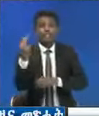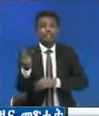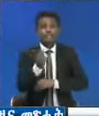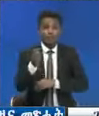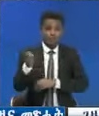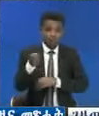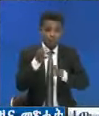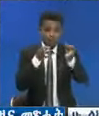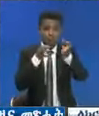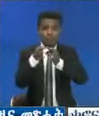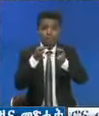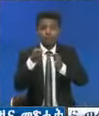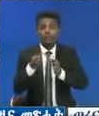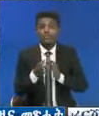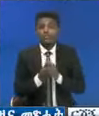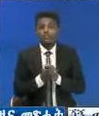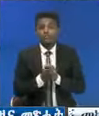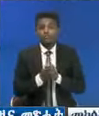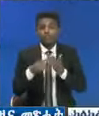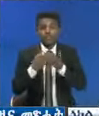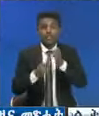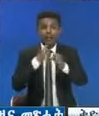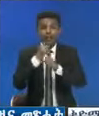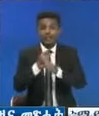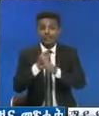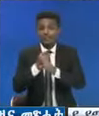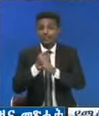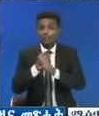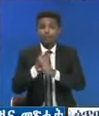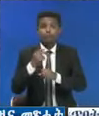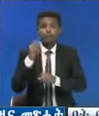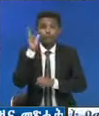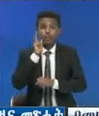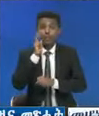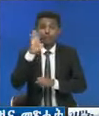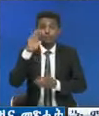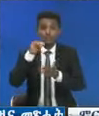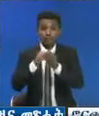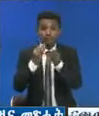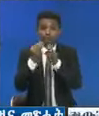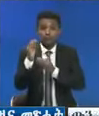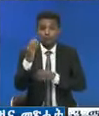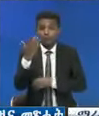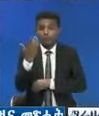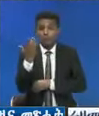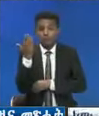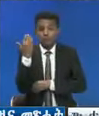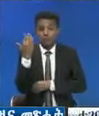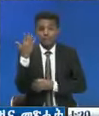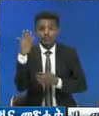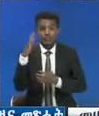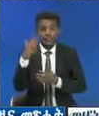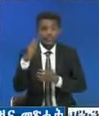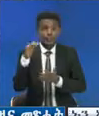ቡና በዚህ ዓመት 5000 ምናምን ብር ሽጫለሁ። በአምነው ዓመት 5 ኩንታል በክብደት 15 ብር